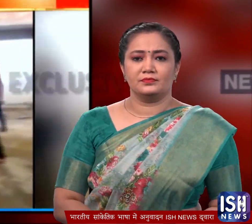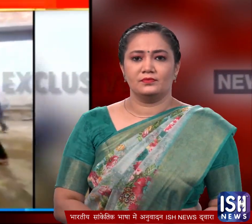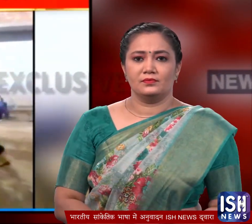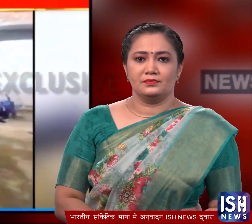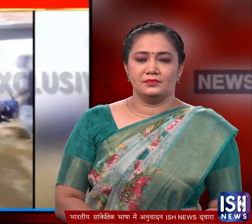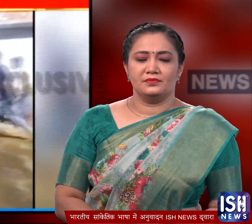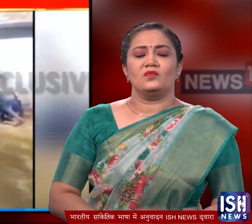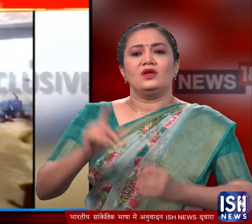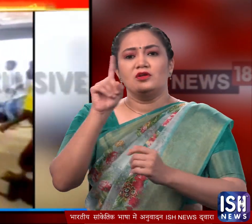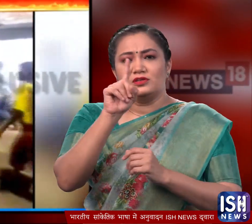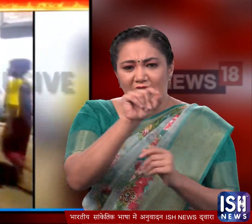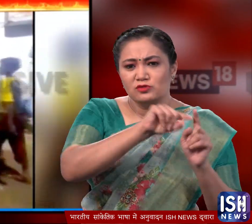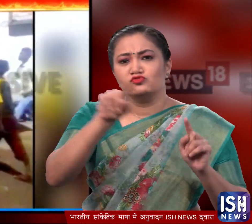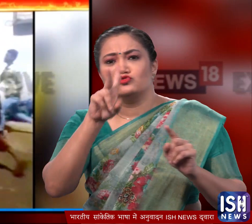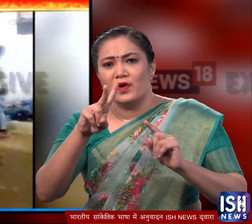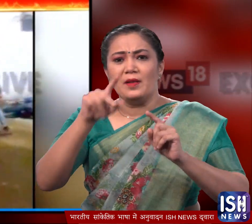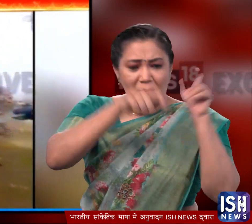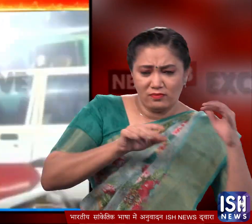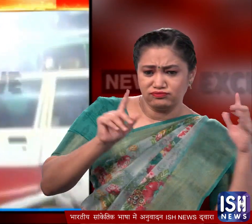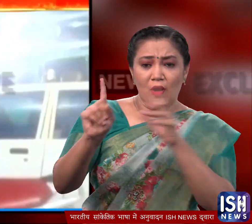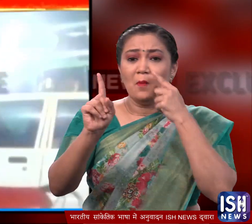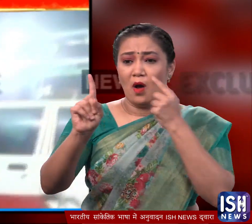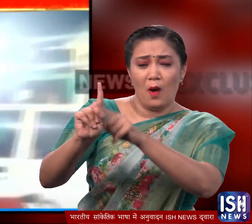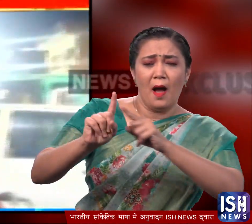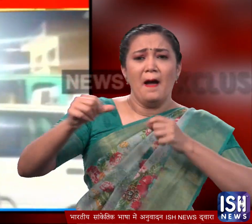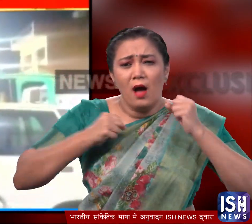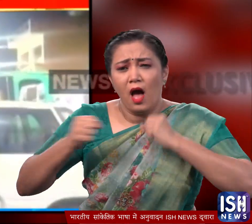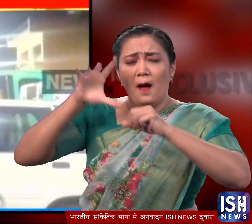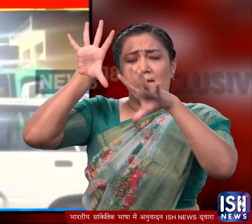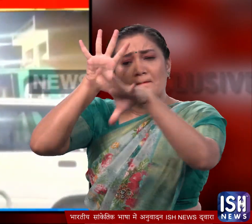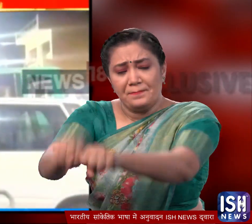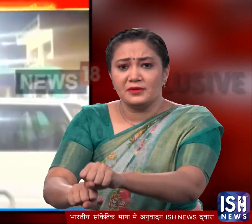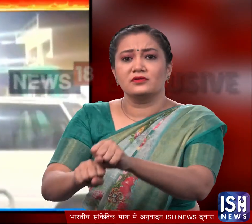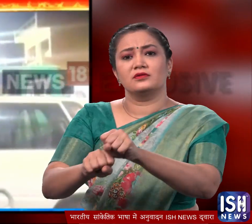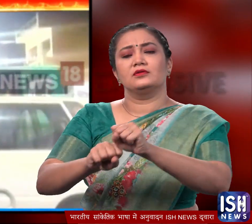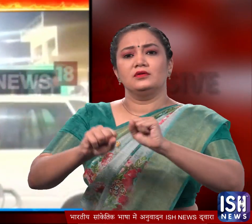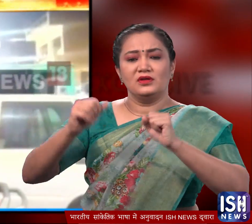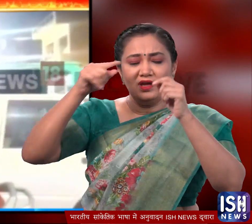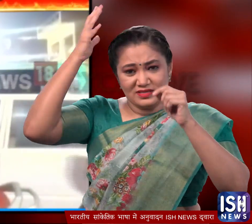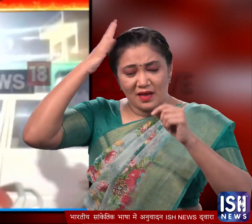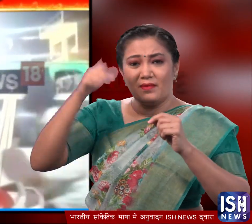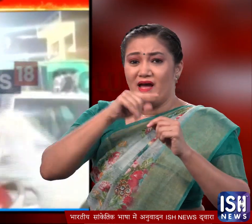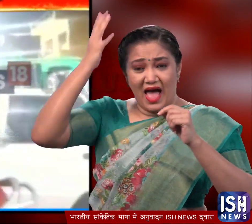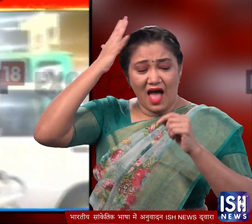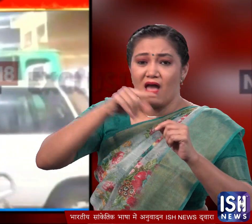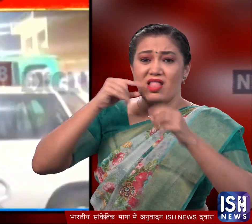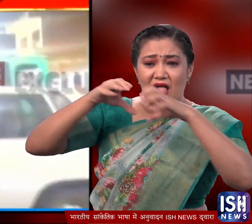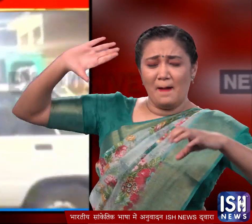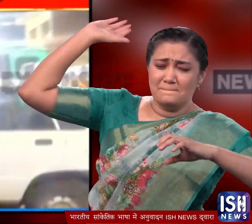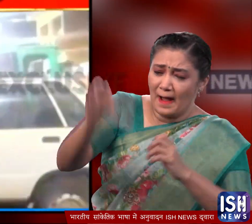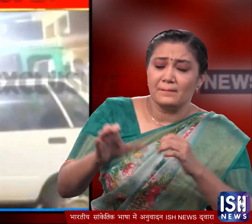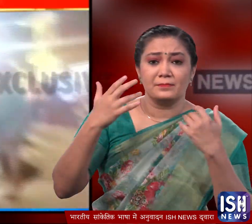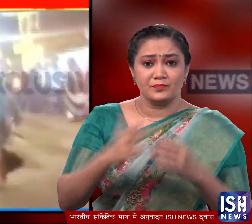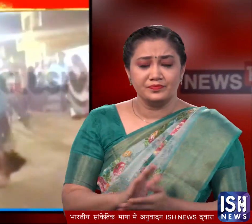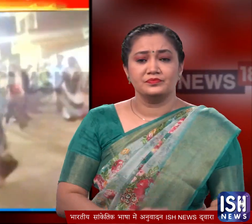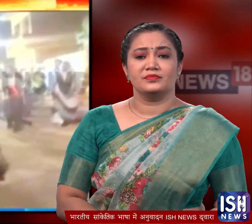फिर क्या था, 10 से 12 की तादाद में हमलावरों ने उस लड़के को दौड़कर पकड़ लिया। इसी बीच उसके सिर पर ईंट से जोरदार हमला